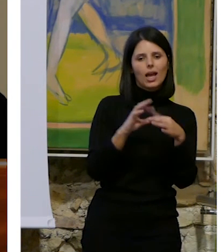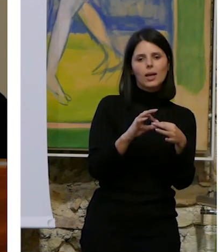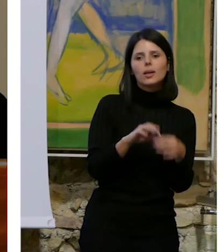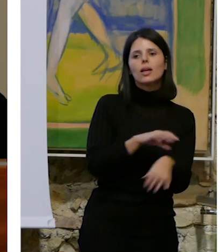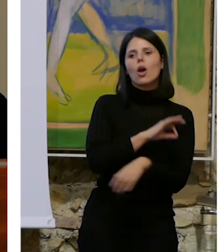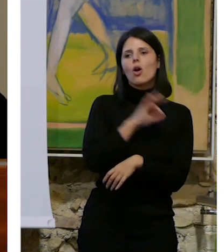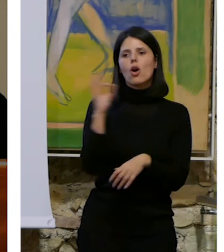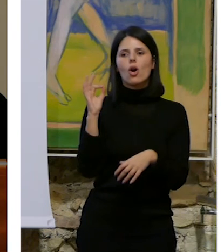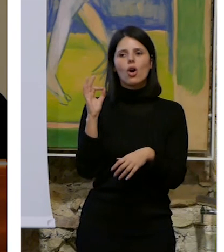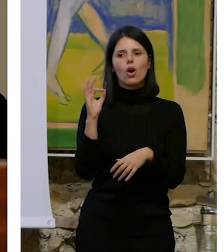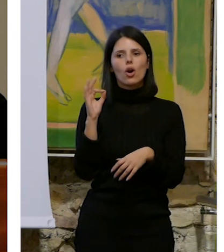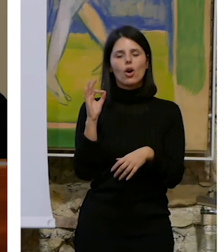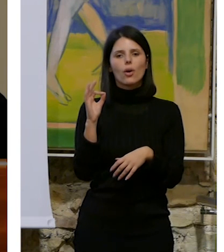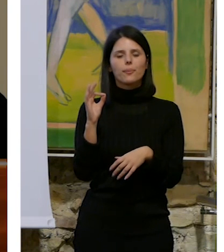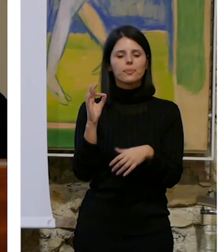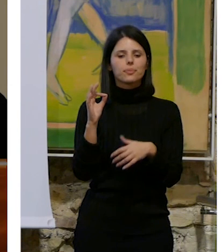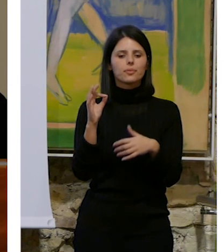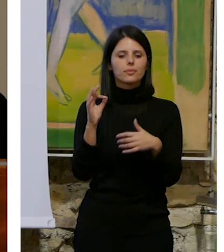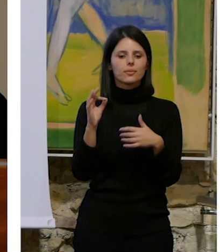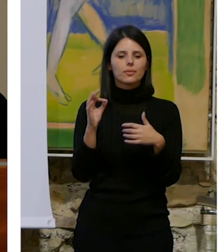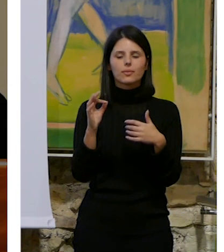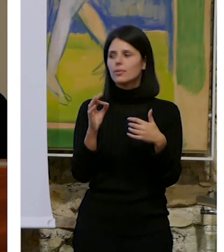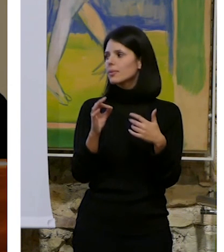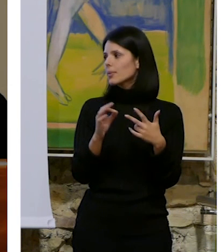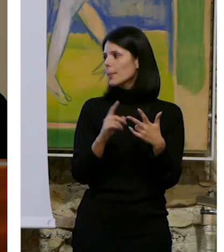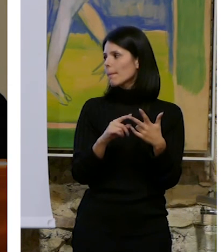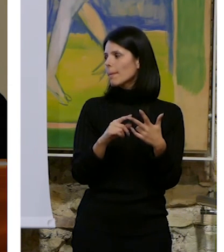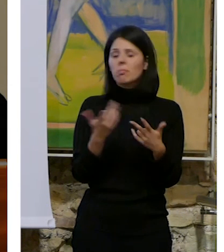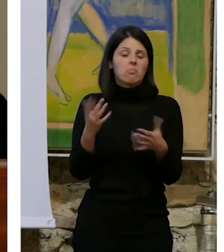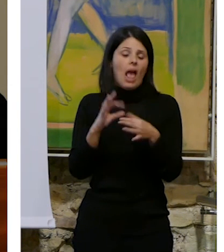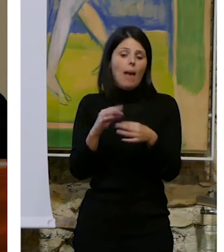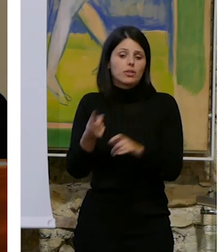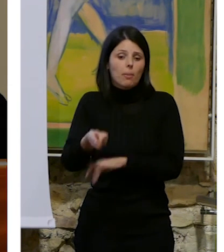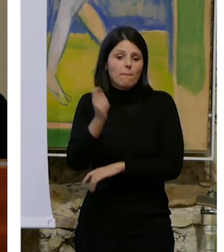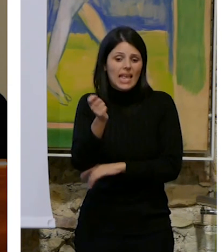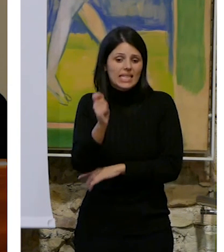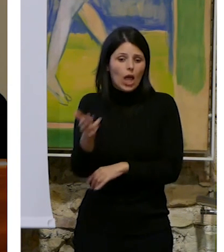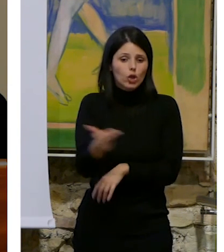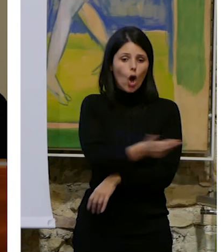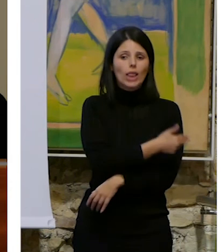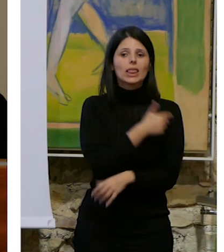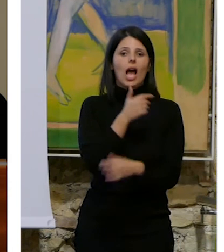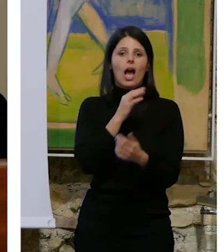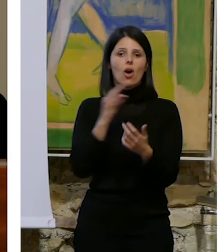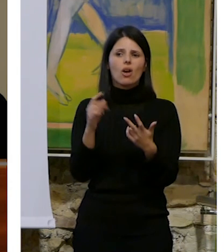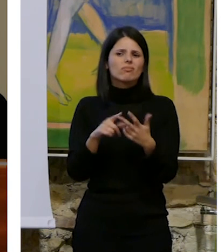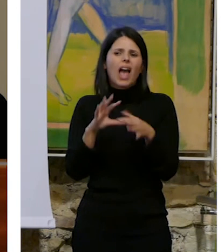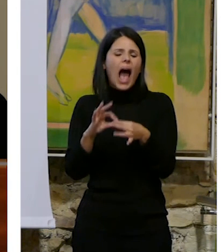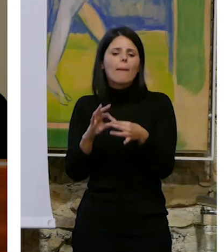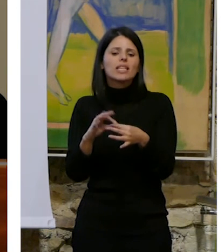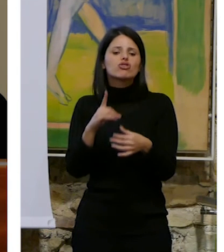anche del campastore, non faccio fare lo snob, cioè possono essere gli amici della pesca, la trota, non importa. Sono gli